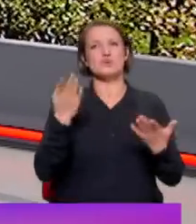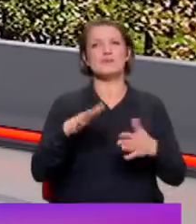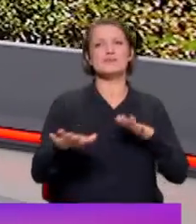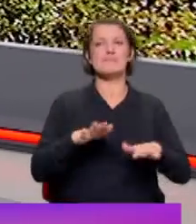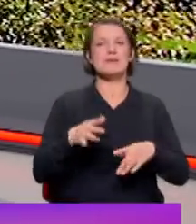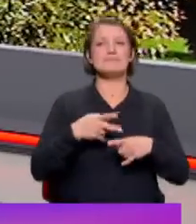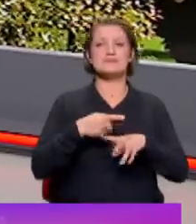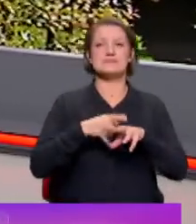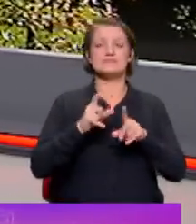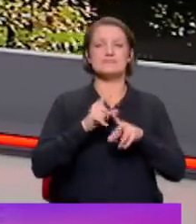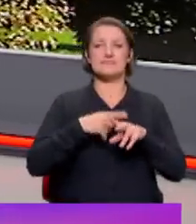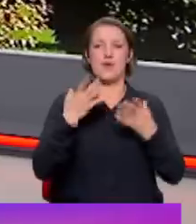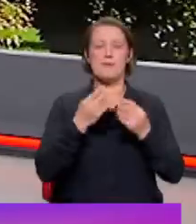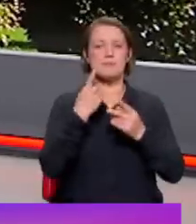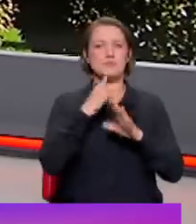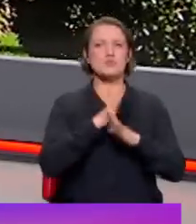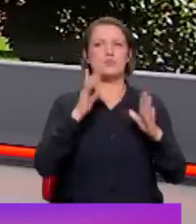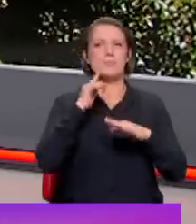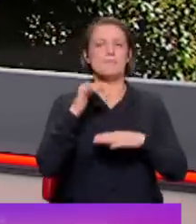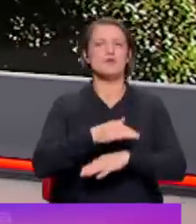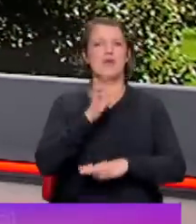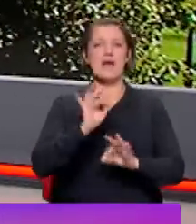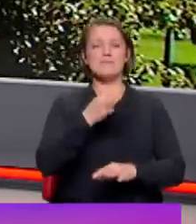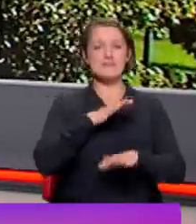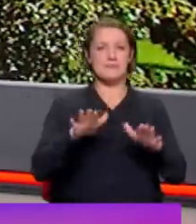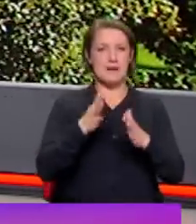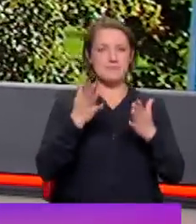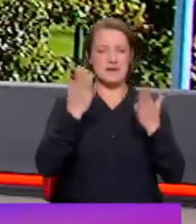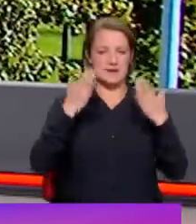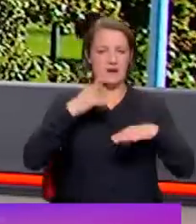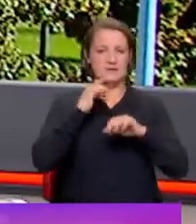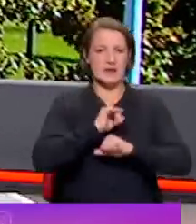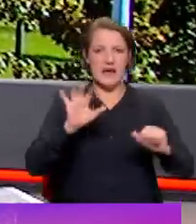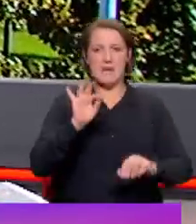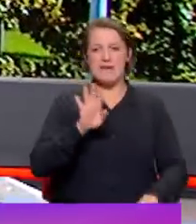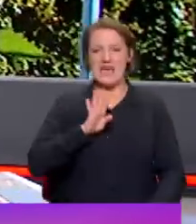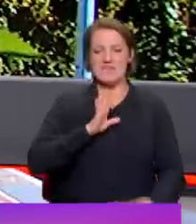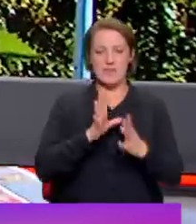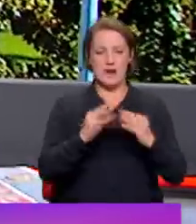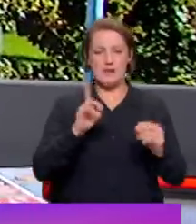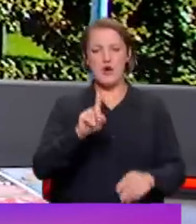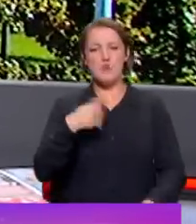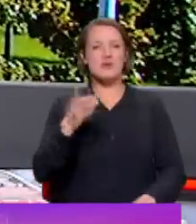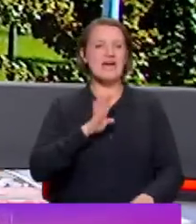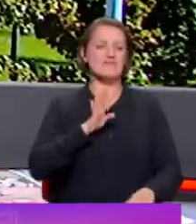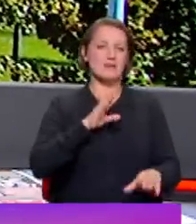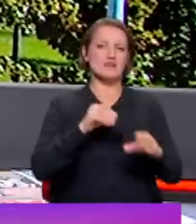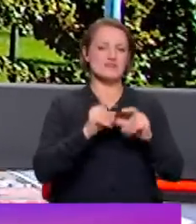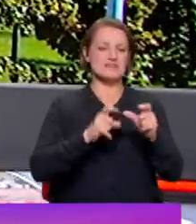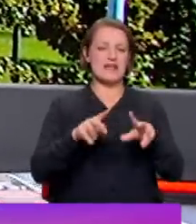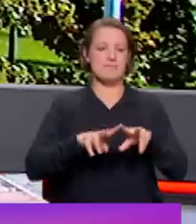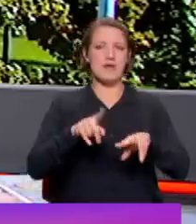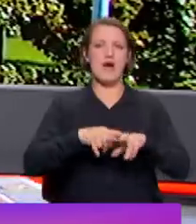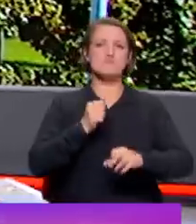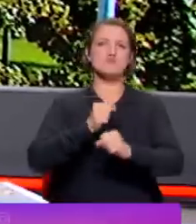olmak büyük bir mağduriyet Bir de hem Depremzede olup hem bir evlat kaybedip hem de bir diğer evladı için SMA